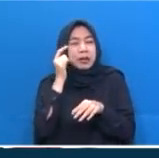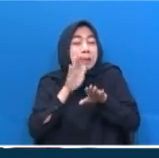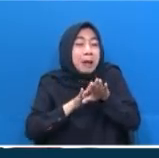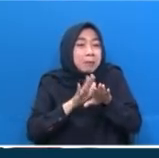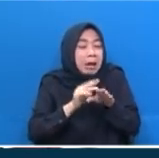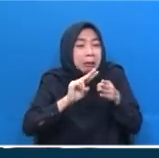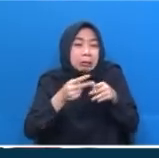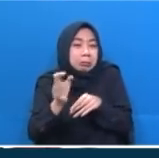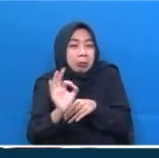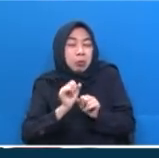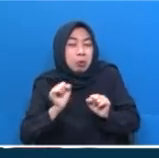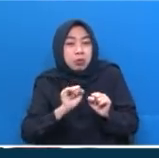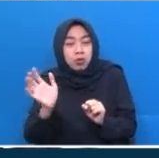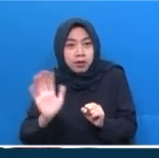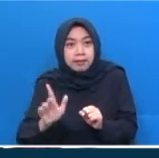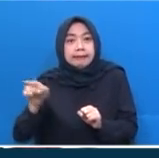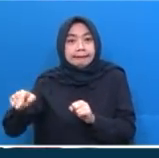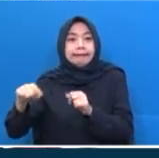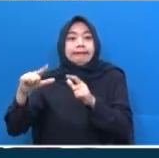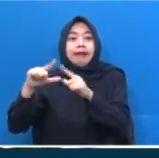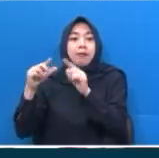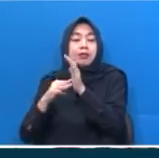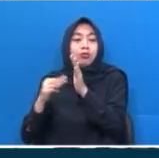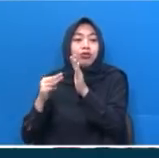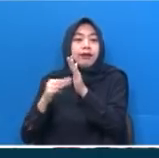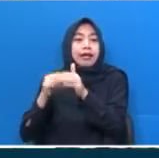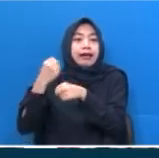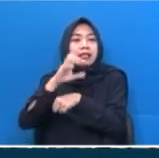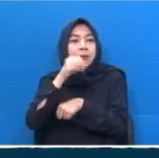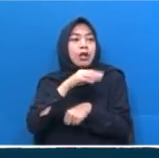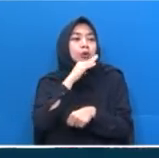Ahmad muzani menyebut masih menunggu MPR